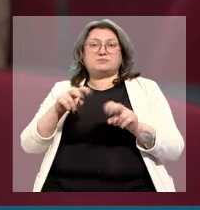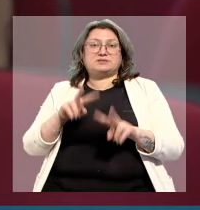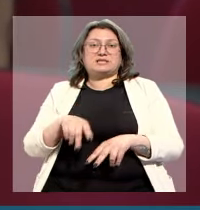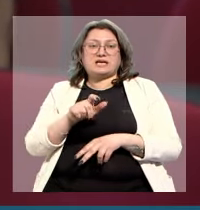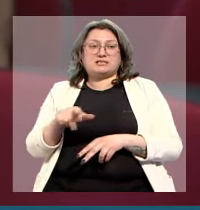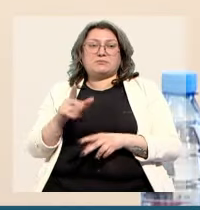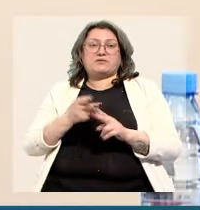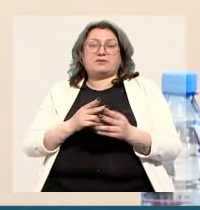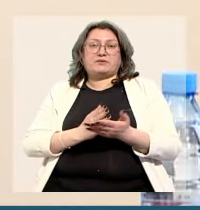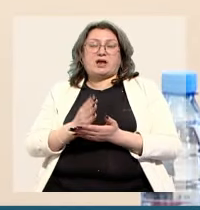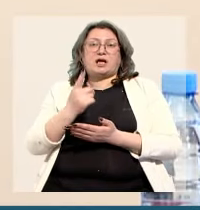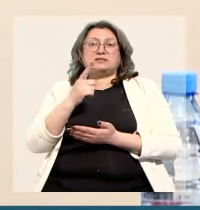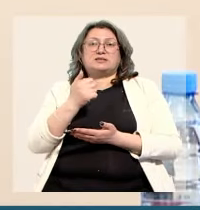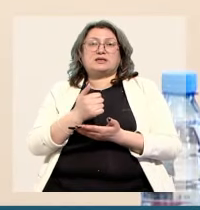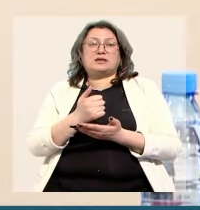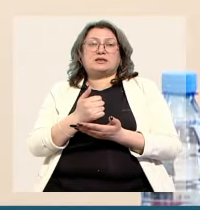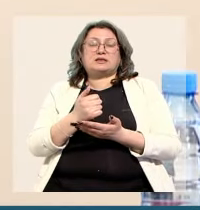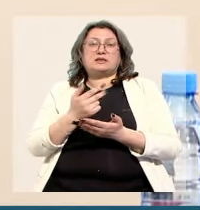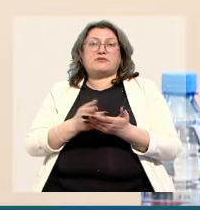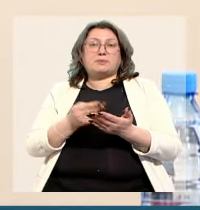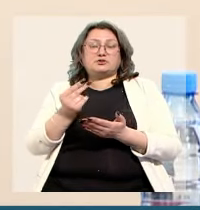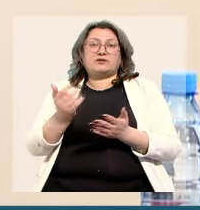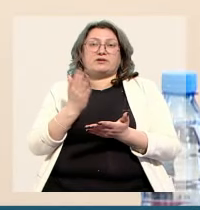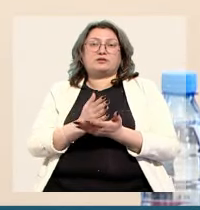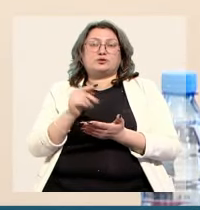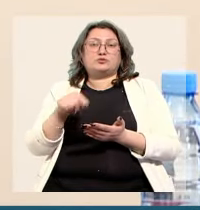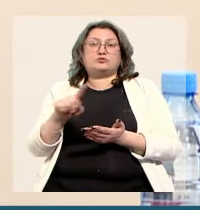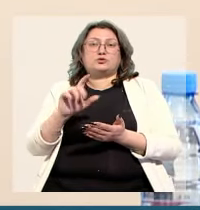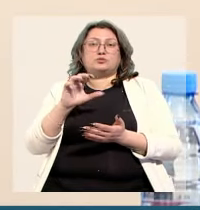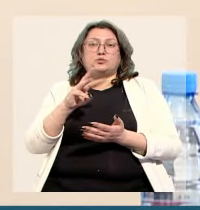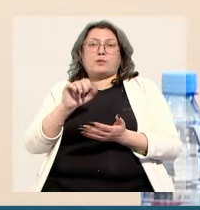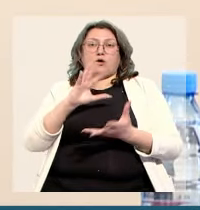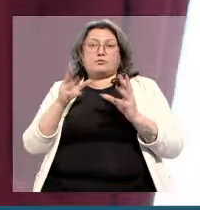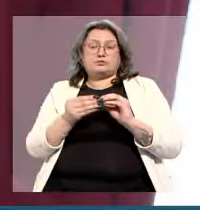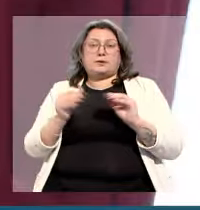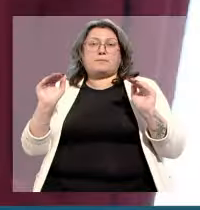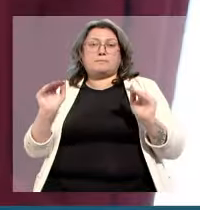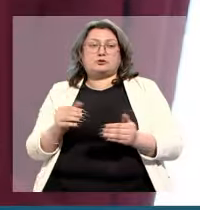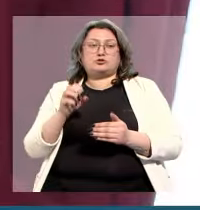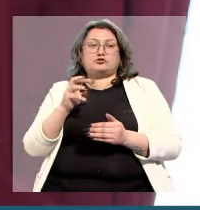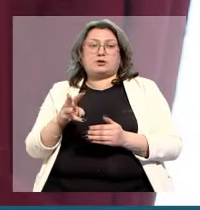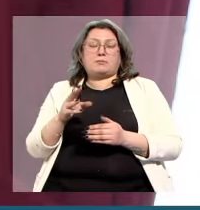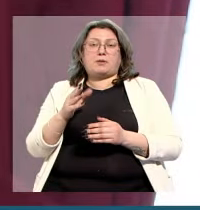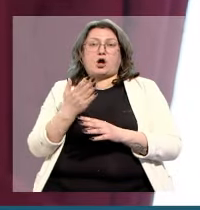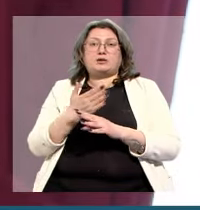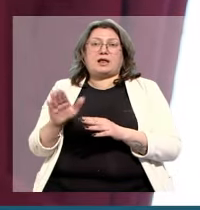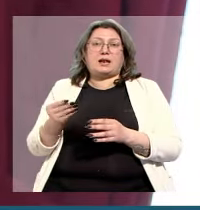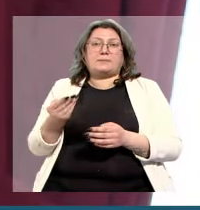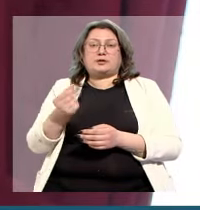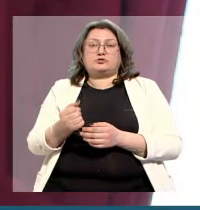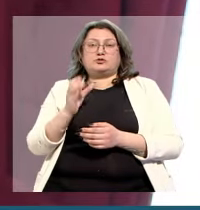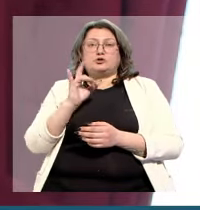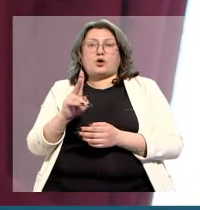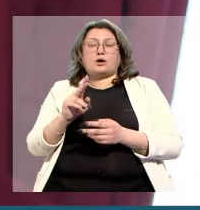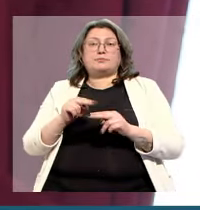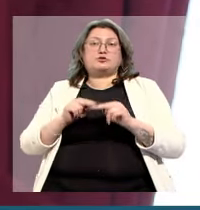бір артықшылығы жалпы сомасының мөлшері бөлек төлем жасағанға қарағанда аз. Бірыңғай төлемді аудару мерзімі есепті